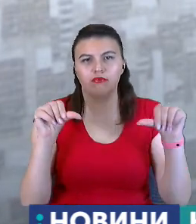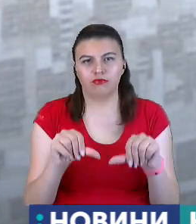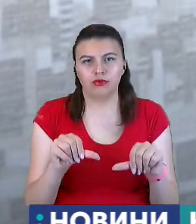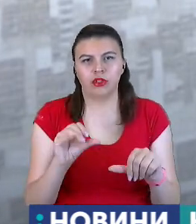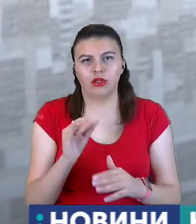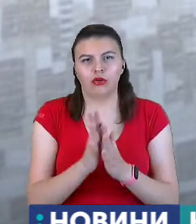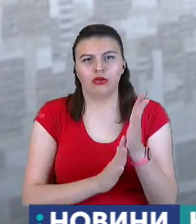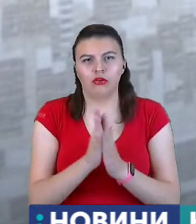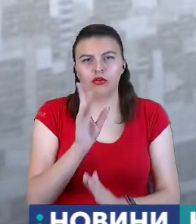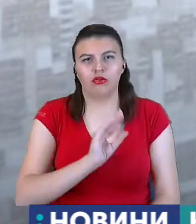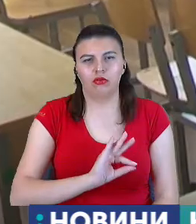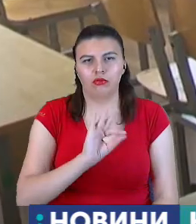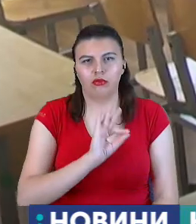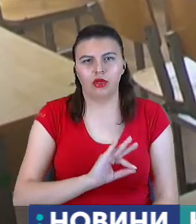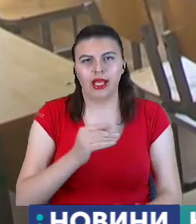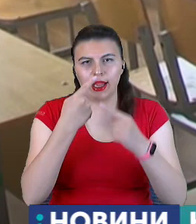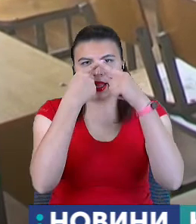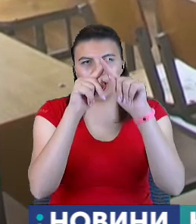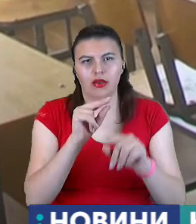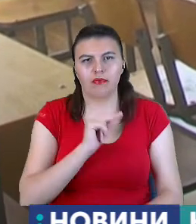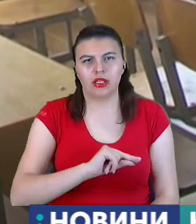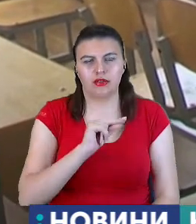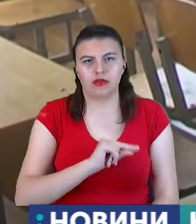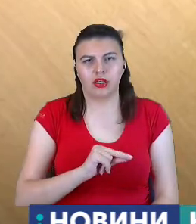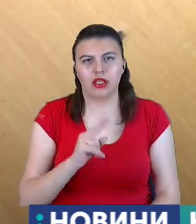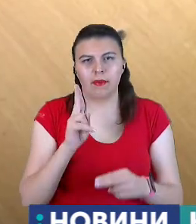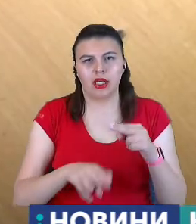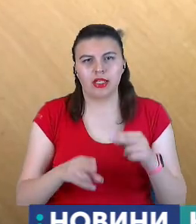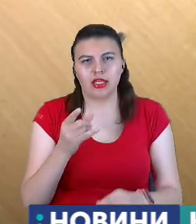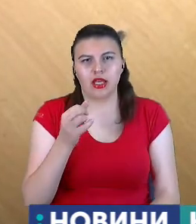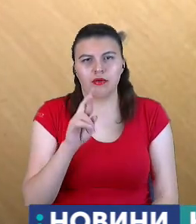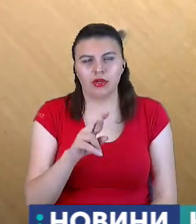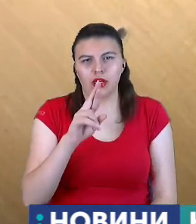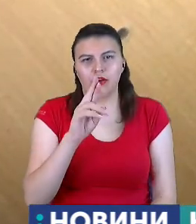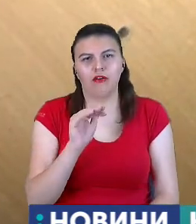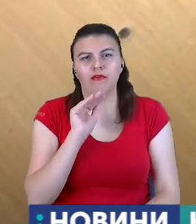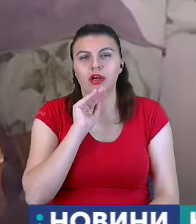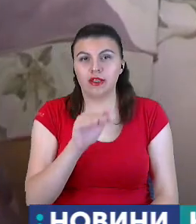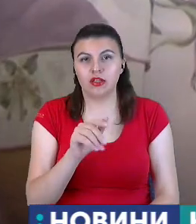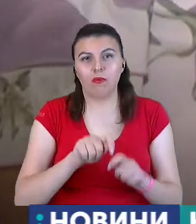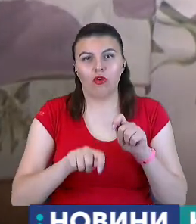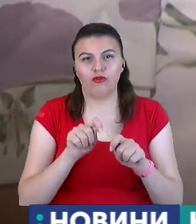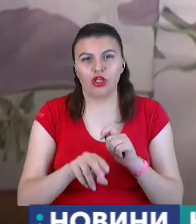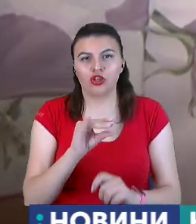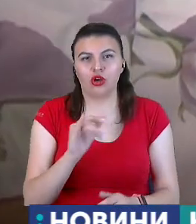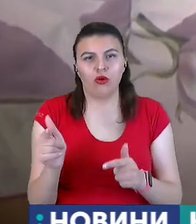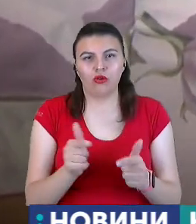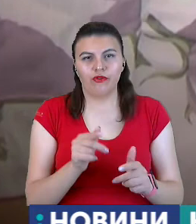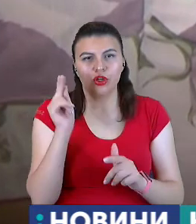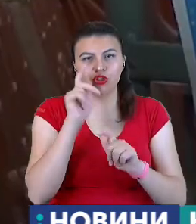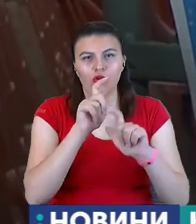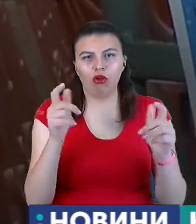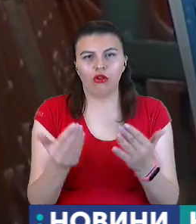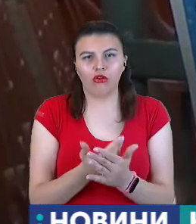рукавичками користуються техпрацівники. Наприкінці серпня фахівці Держпродспоживслужби перевірили, чи готові школи району до нового